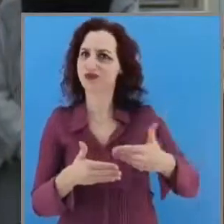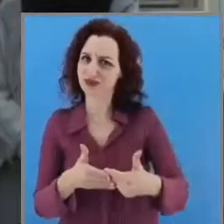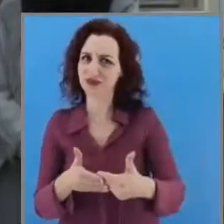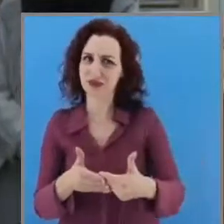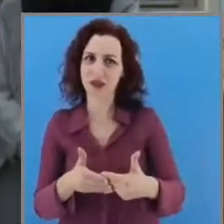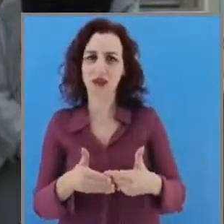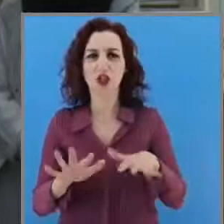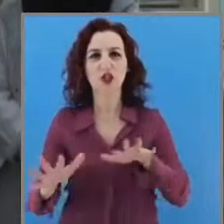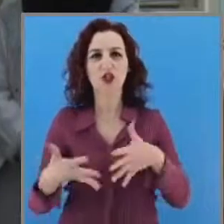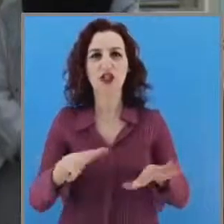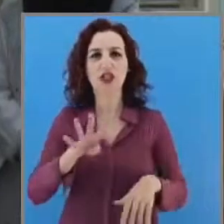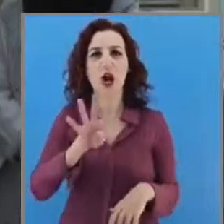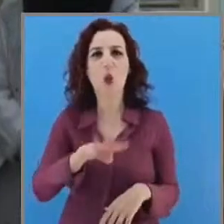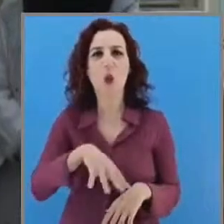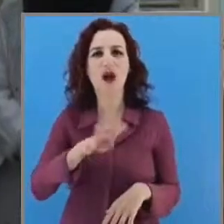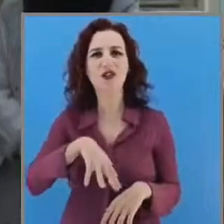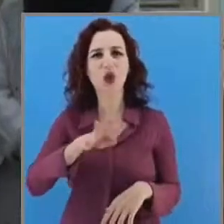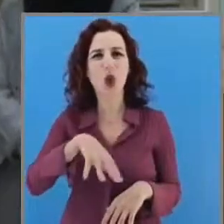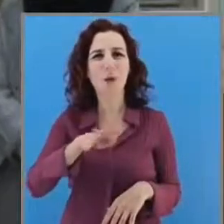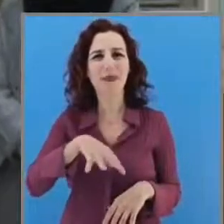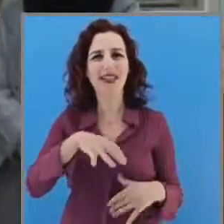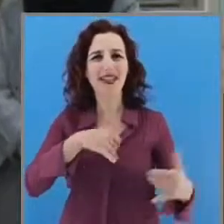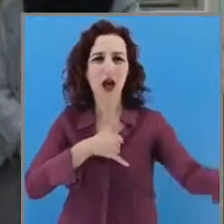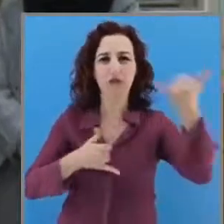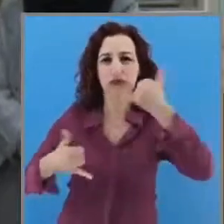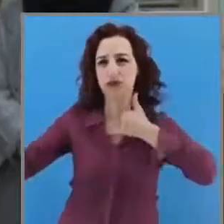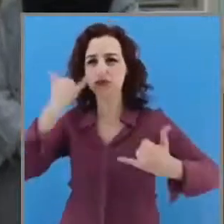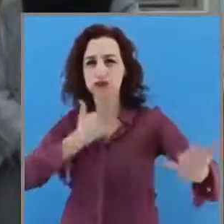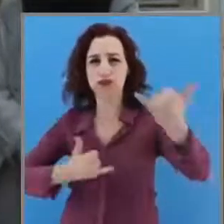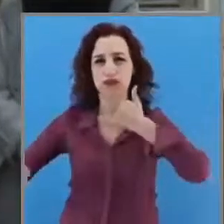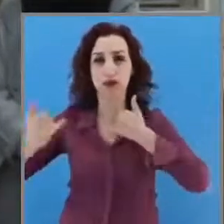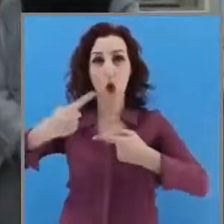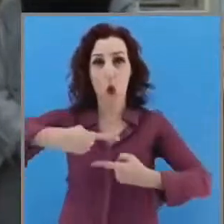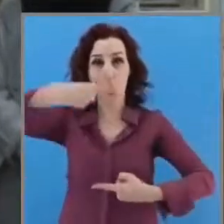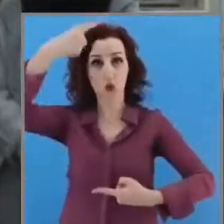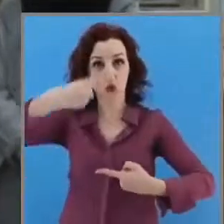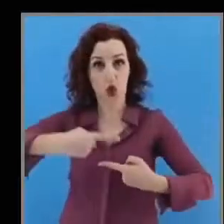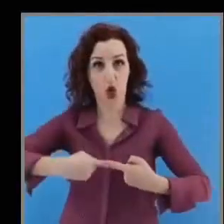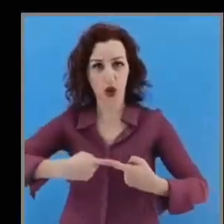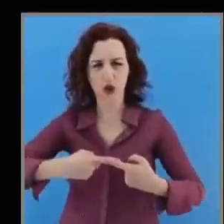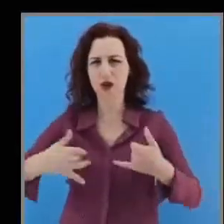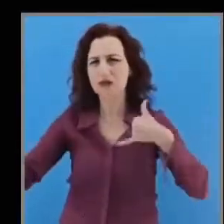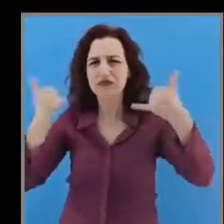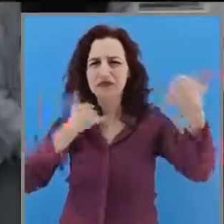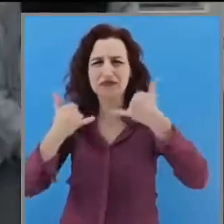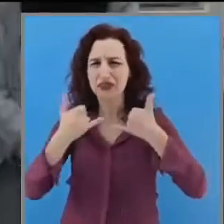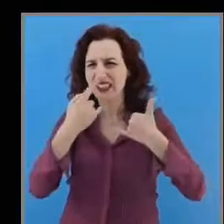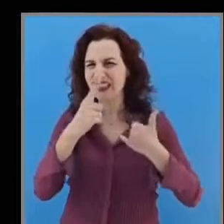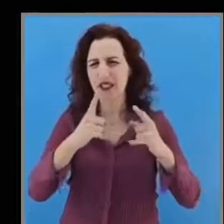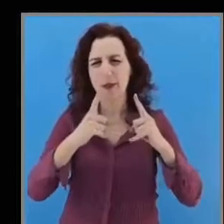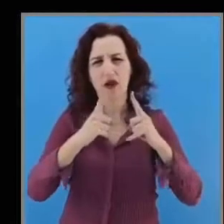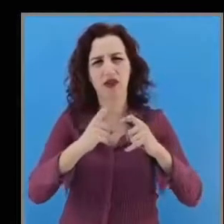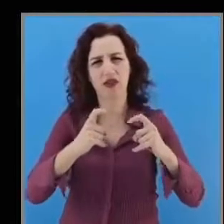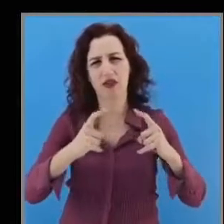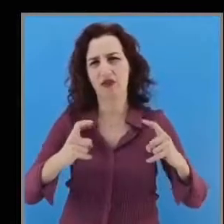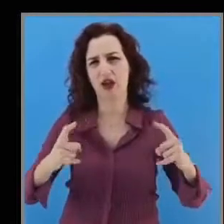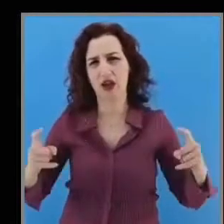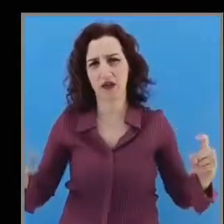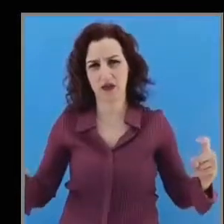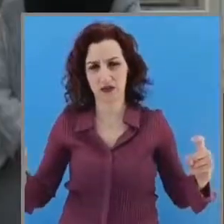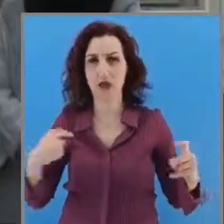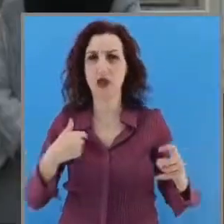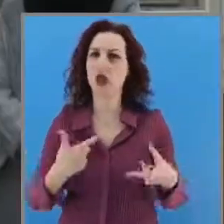circa 4.000 telefonate giorno che sono le più diverse. Io faccio di nuovo